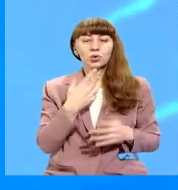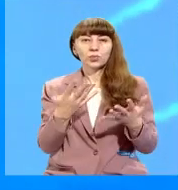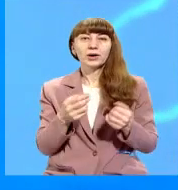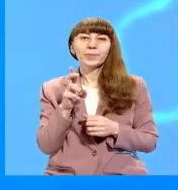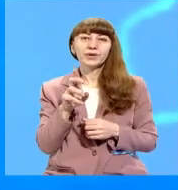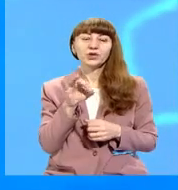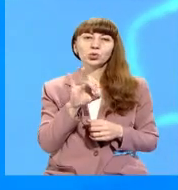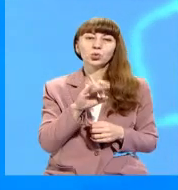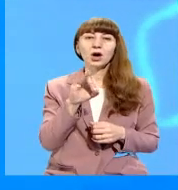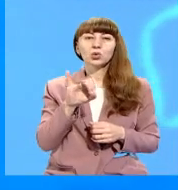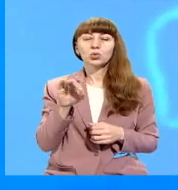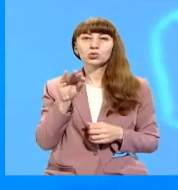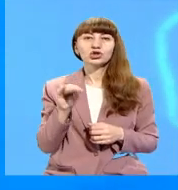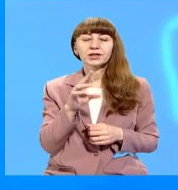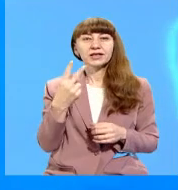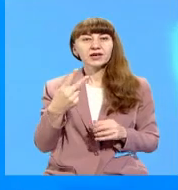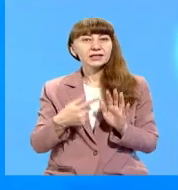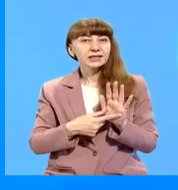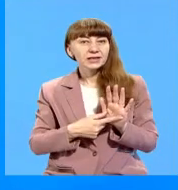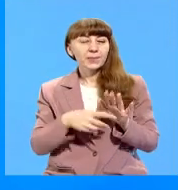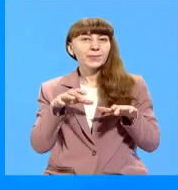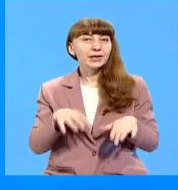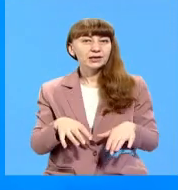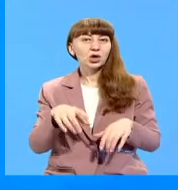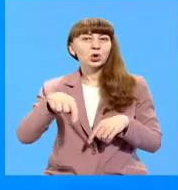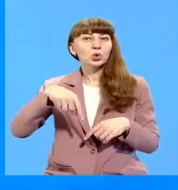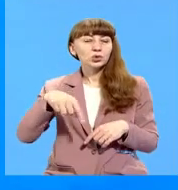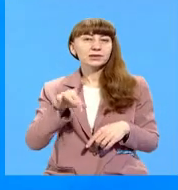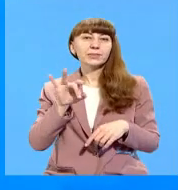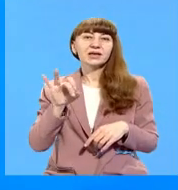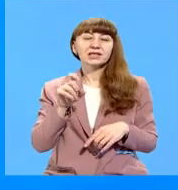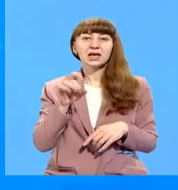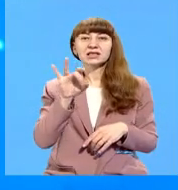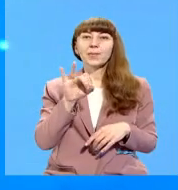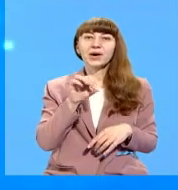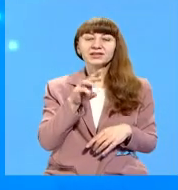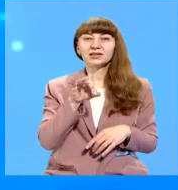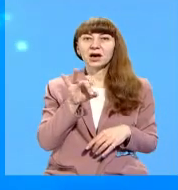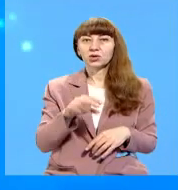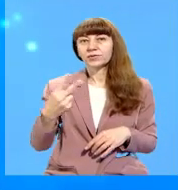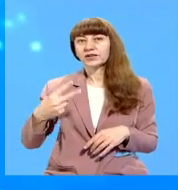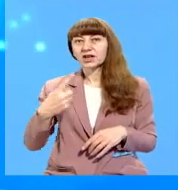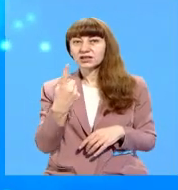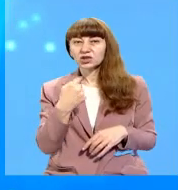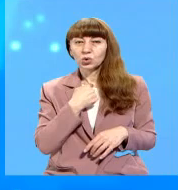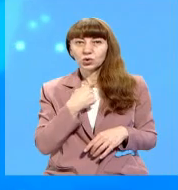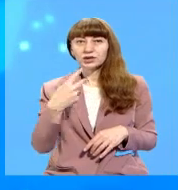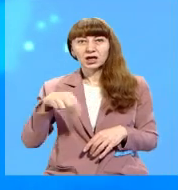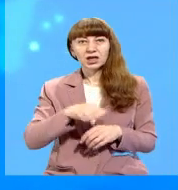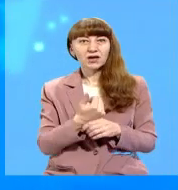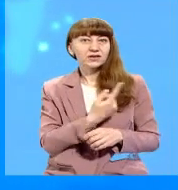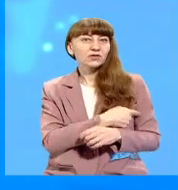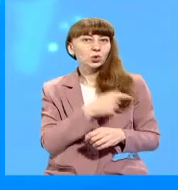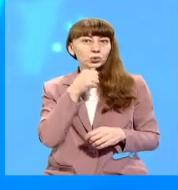Биби Гуля кужина 27 голосов отдали за председателя рудненского маслихата Азамата Искакова и 21 за главного врача